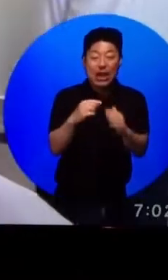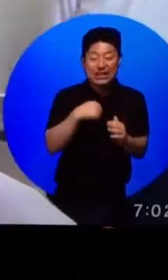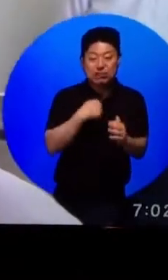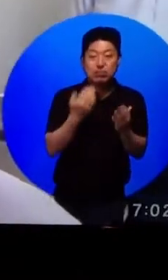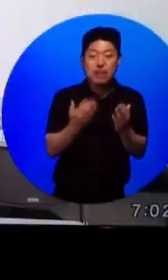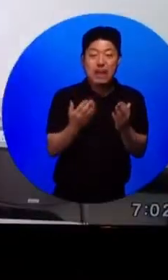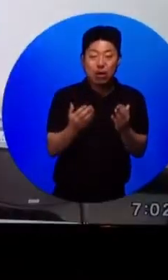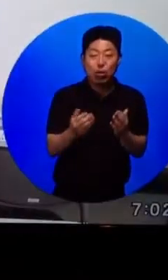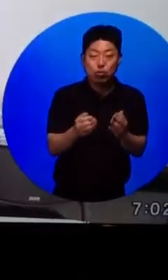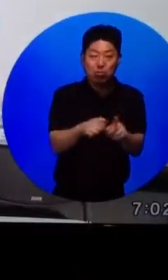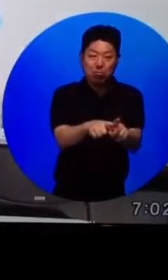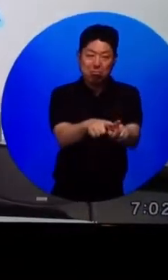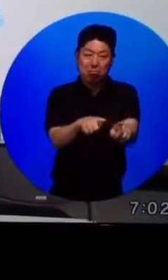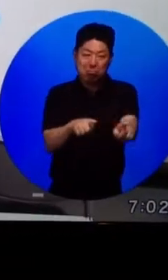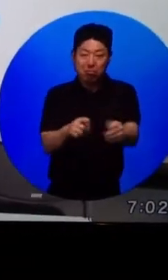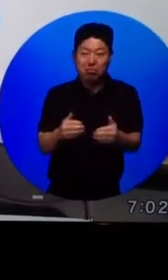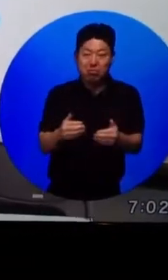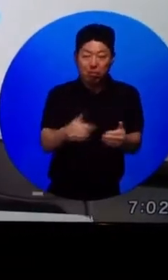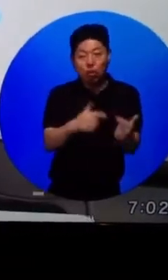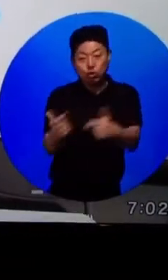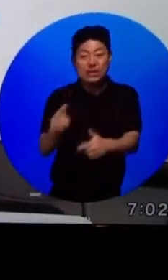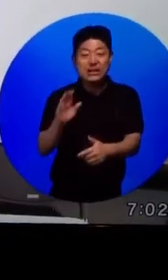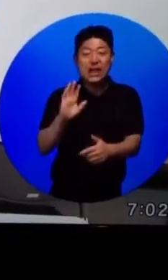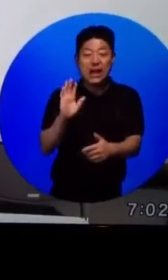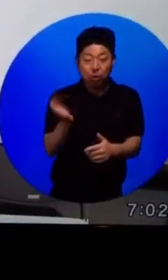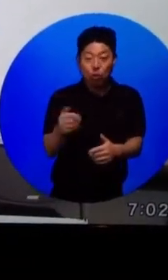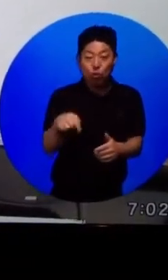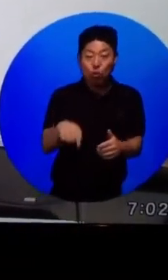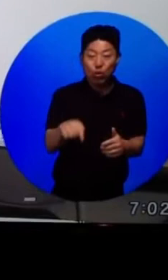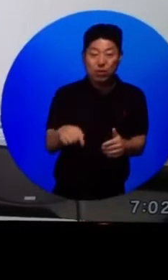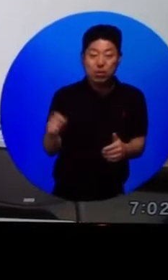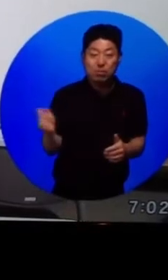。 家では、